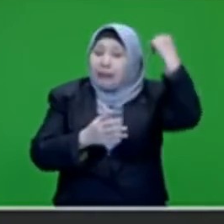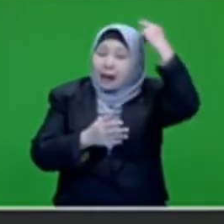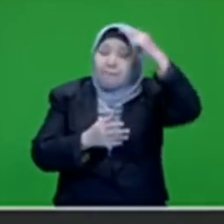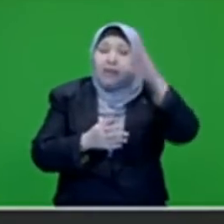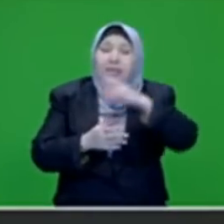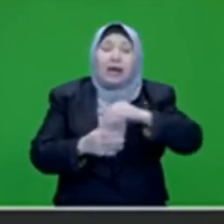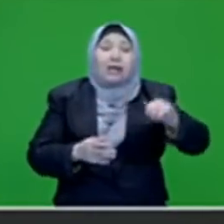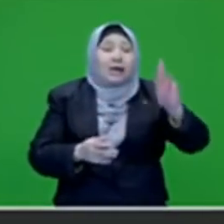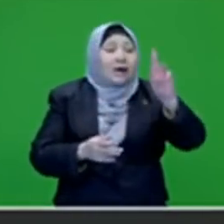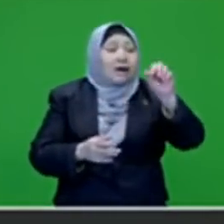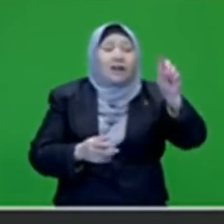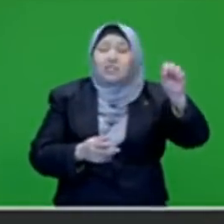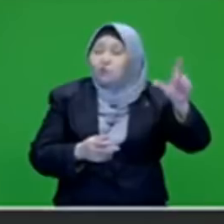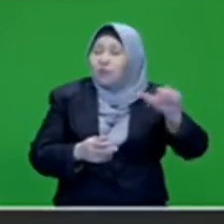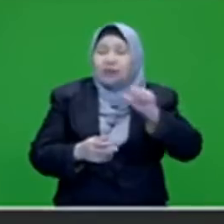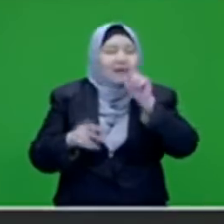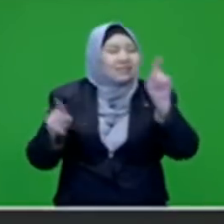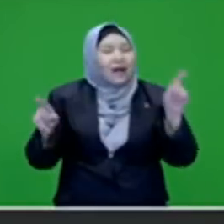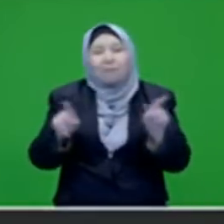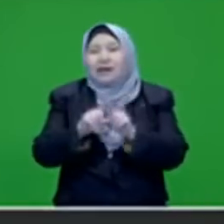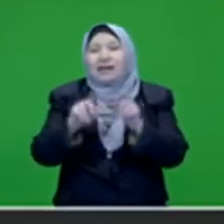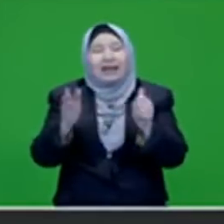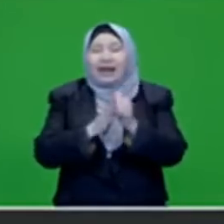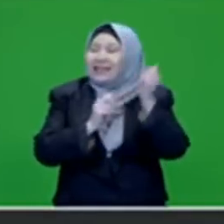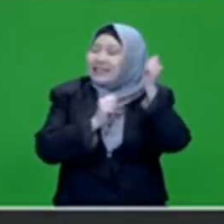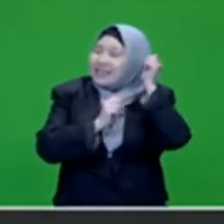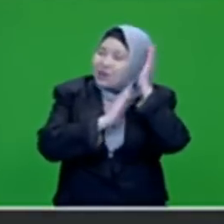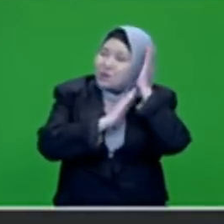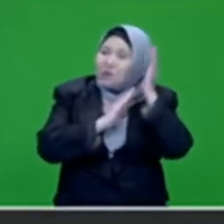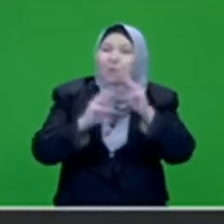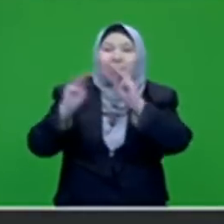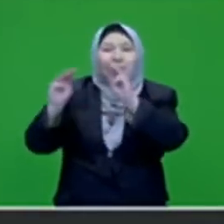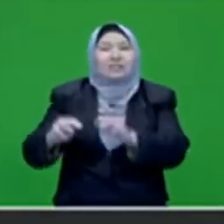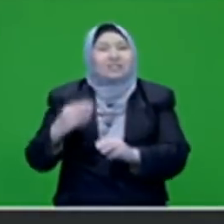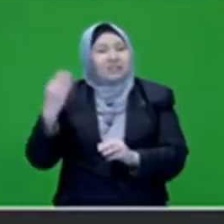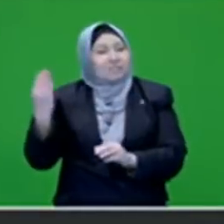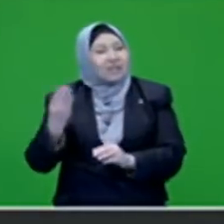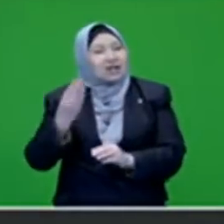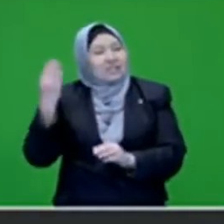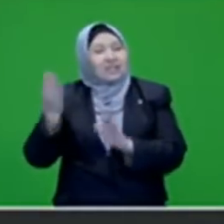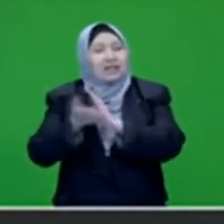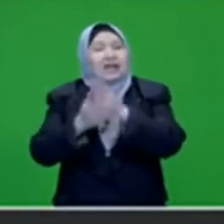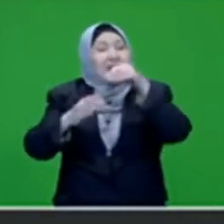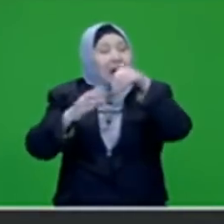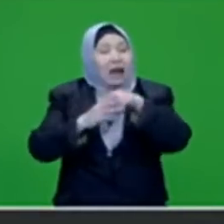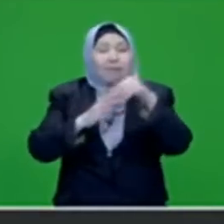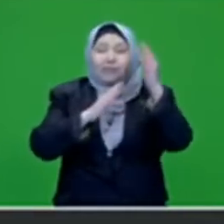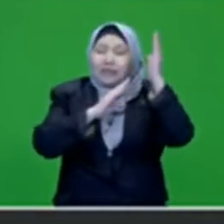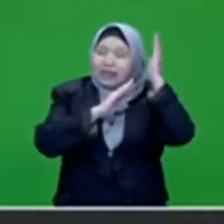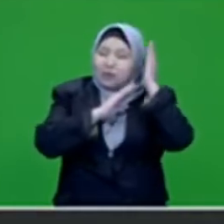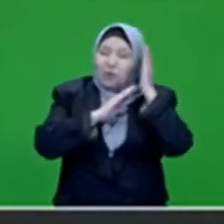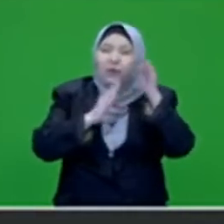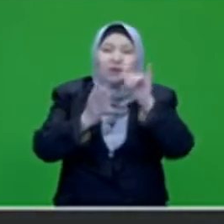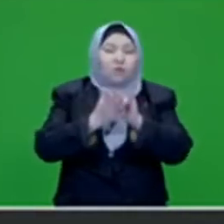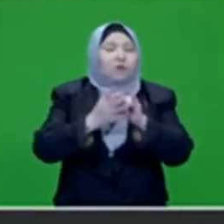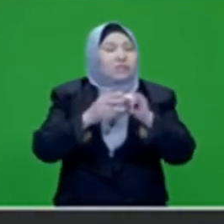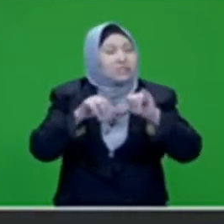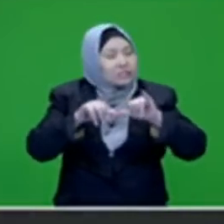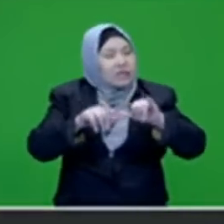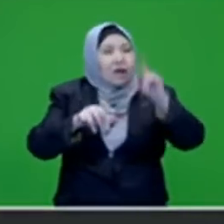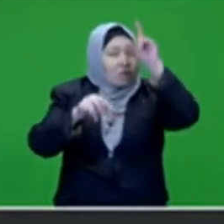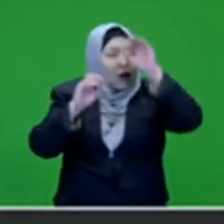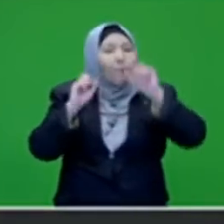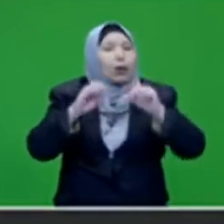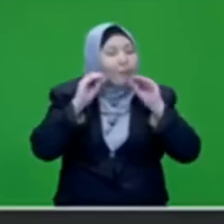mana tidur kita. Jadi dalam tidur Allah Subhanahu wa taala masih mengajar Nabi Yusuf alaihi